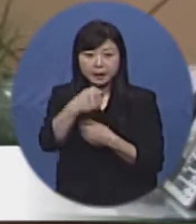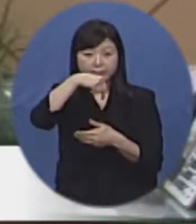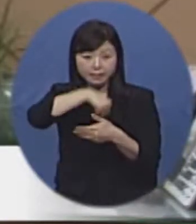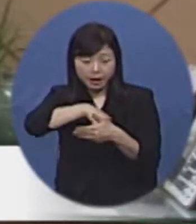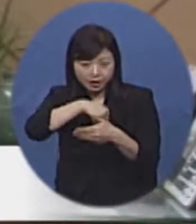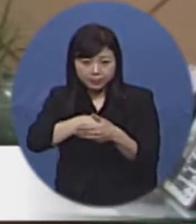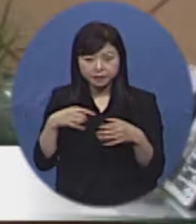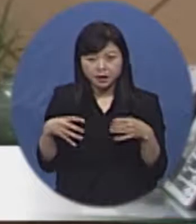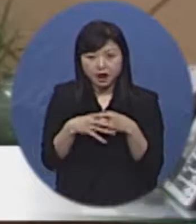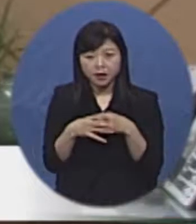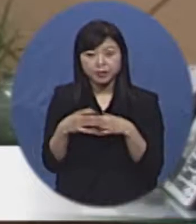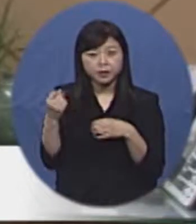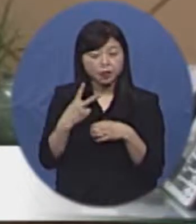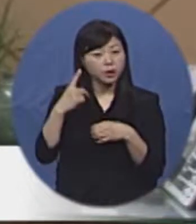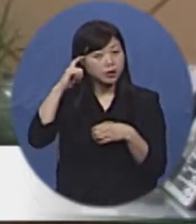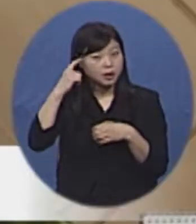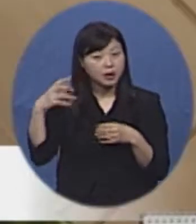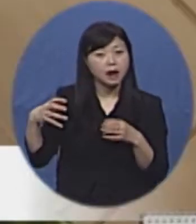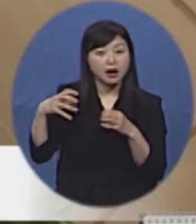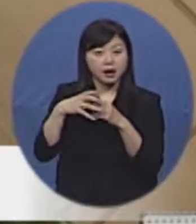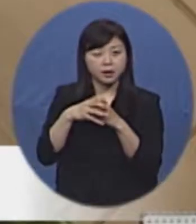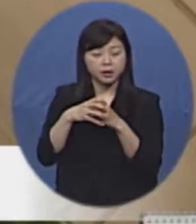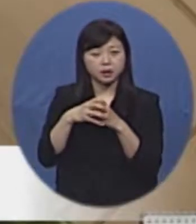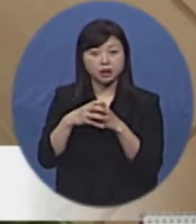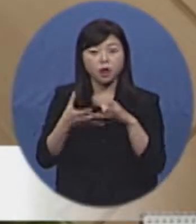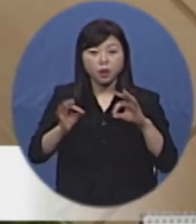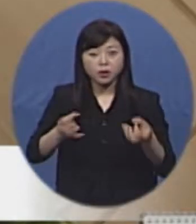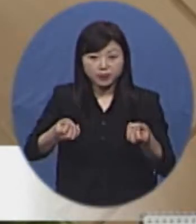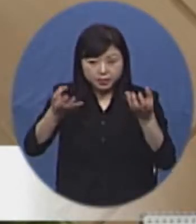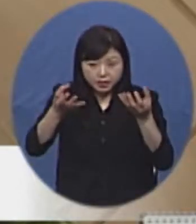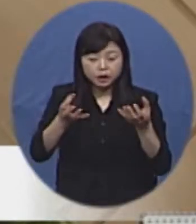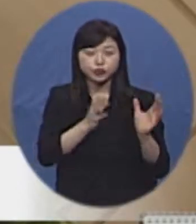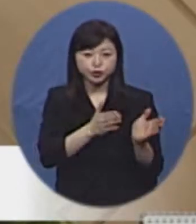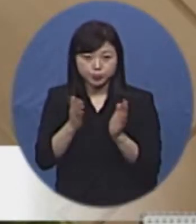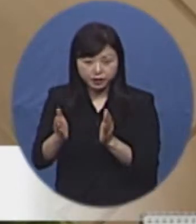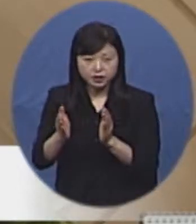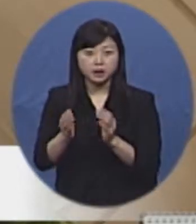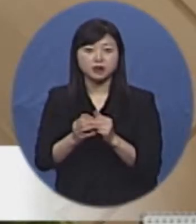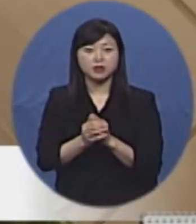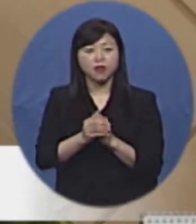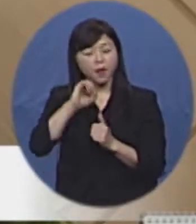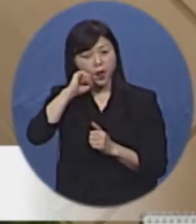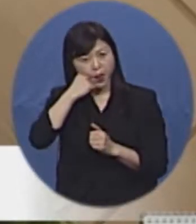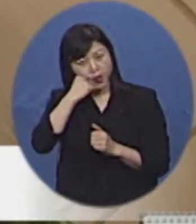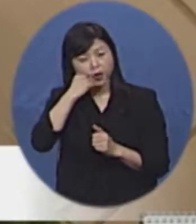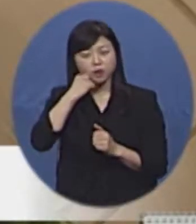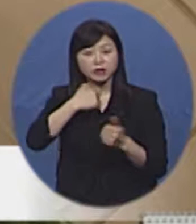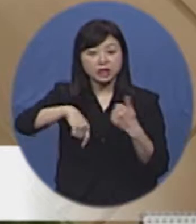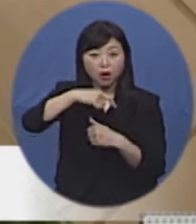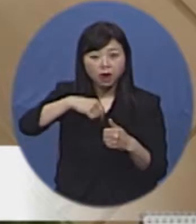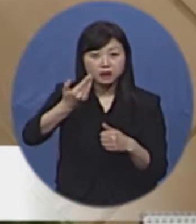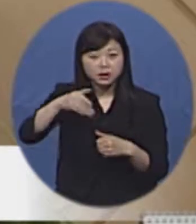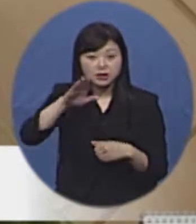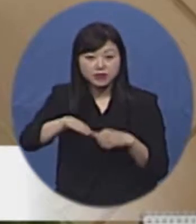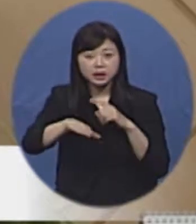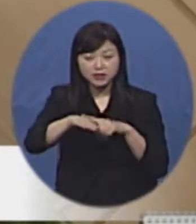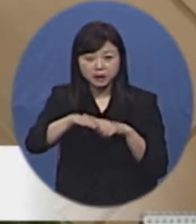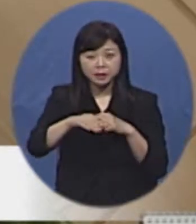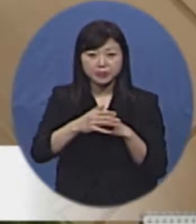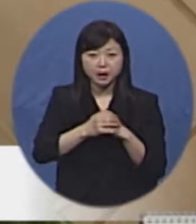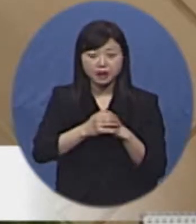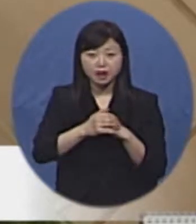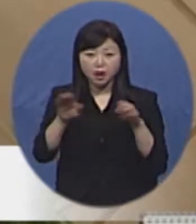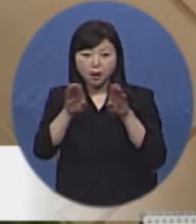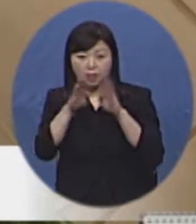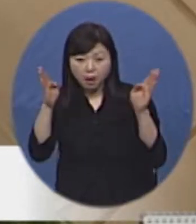뜻으로 올림픽 준비를 해서 정말 어려운 저희들이 올림픽 그 유치권을 땄습니다. 네. 이것이야말로 우리